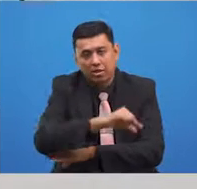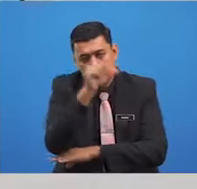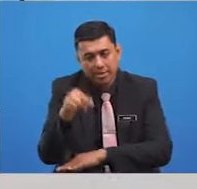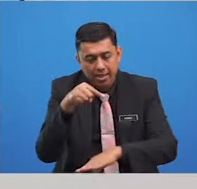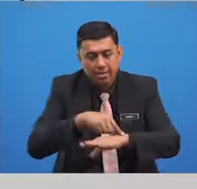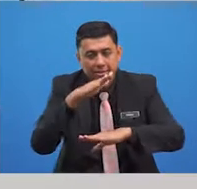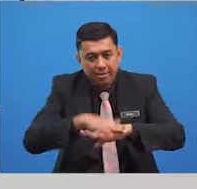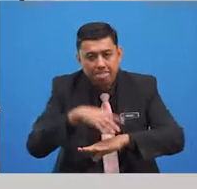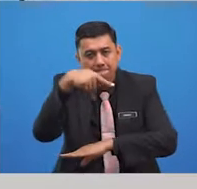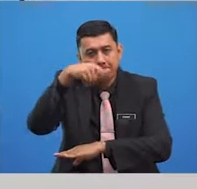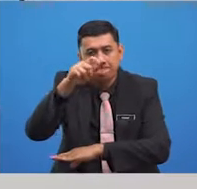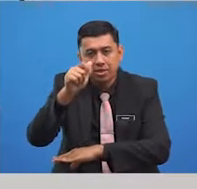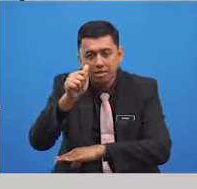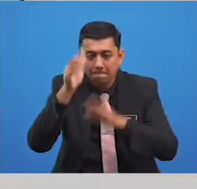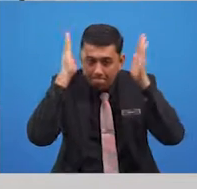peta Malaysia.